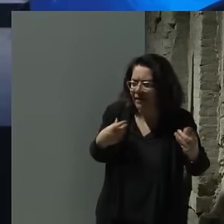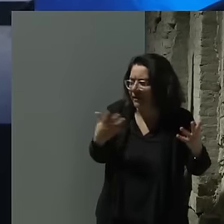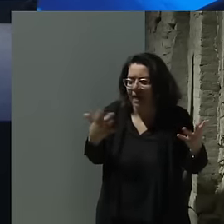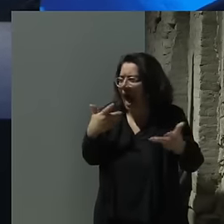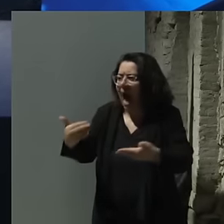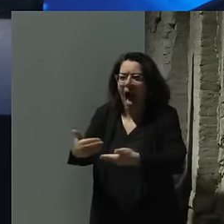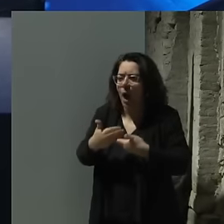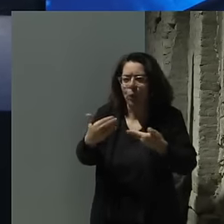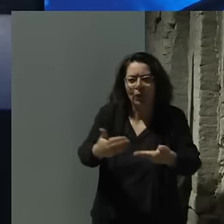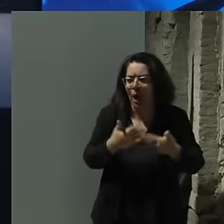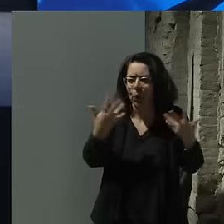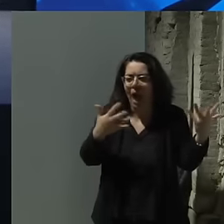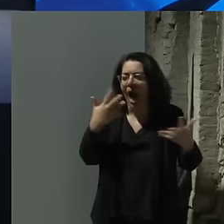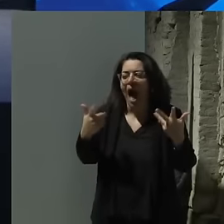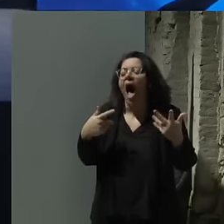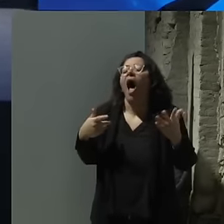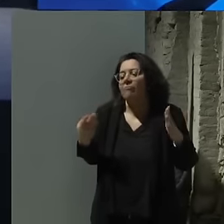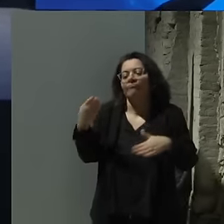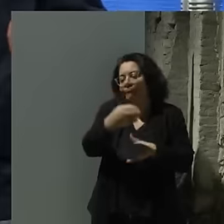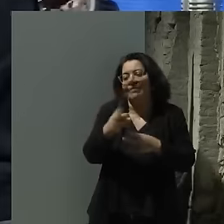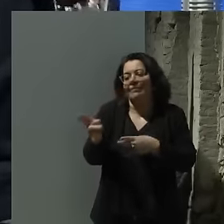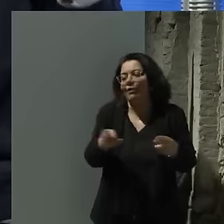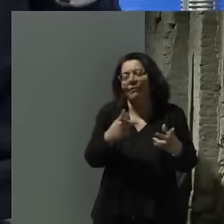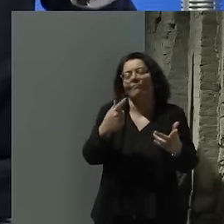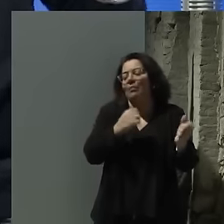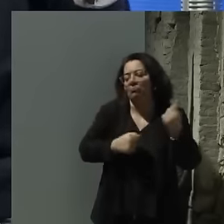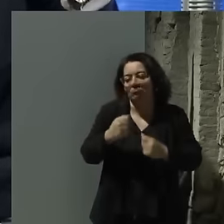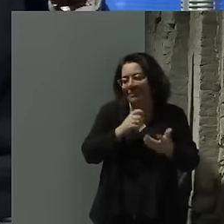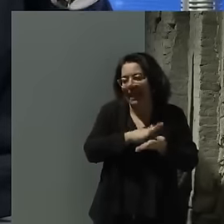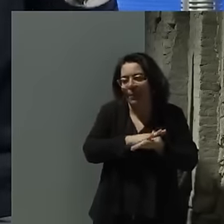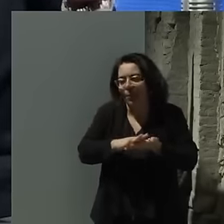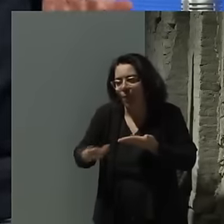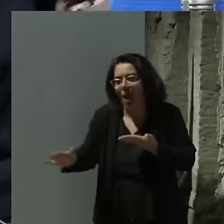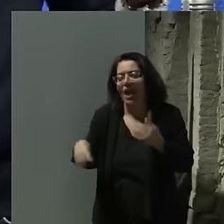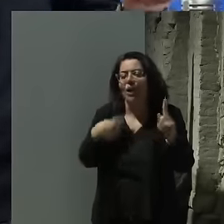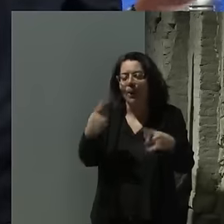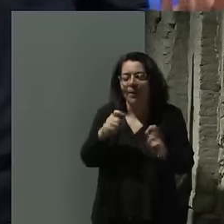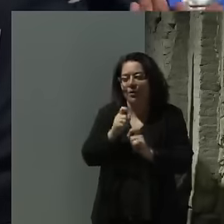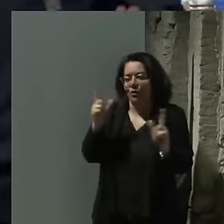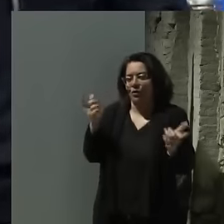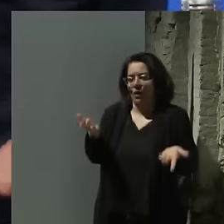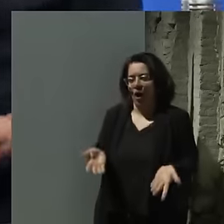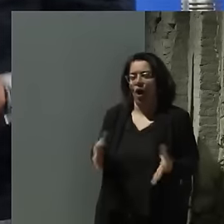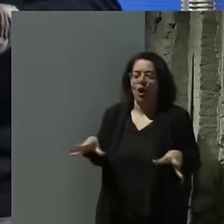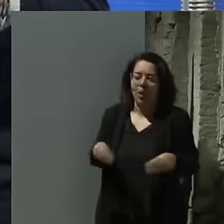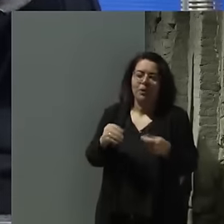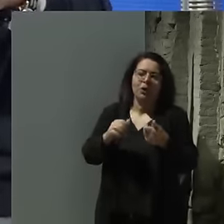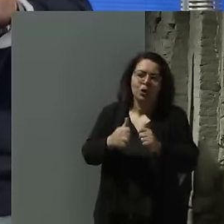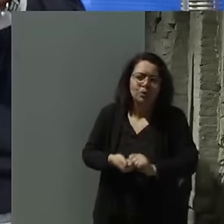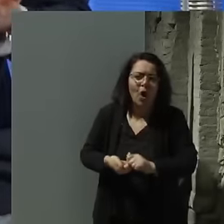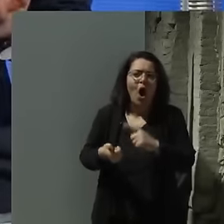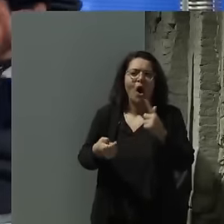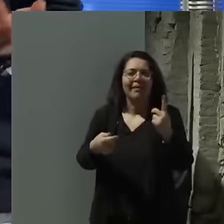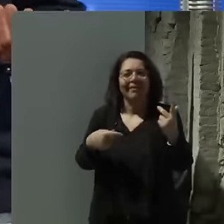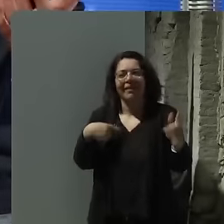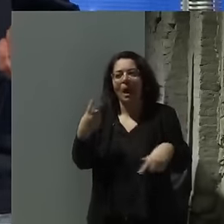sono ridisintossicato, ma una volta disintossicato mi sono trovato col problema per cui mi facevo, perché uno non è che si fa per sport. E il mio problema è che io